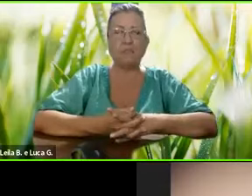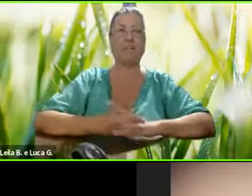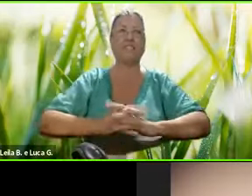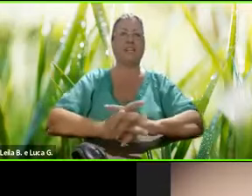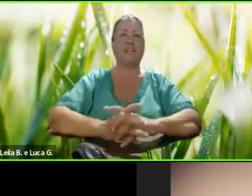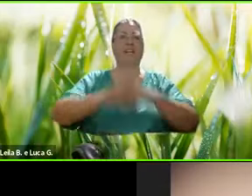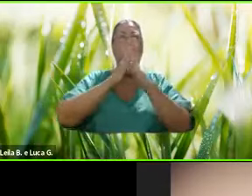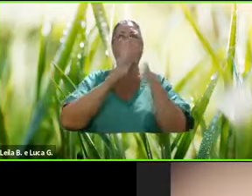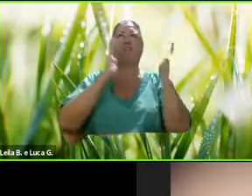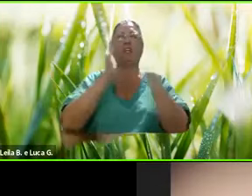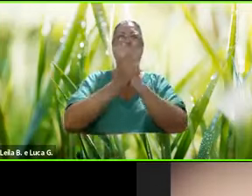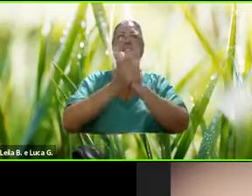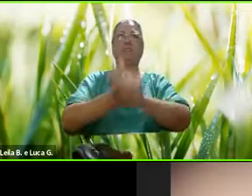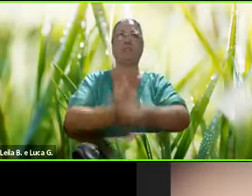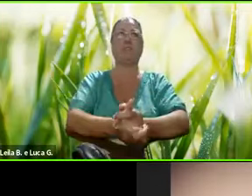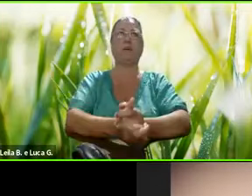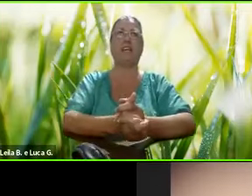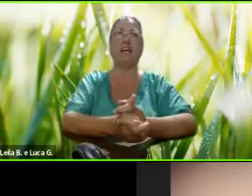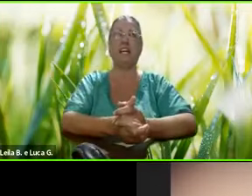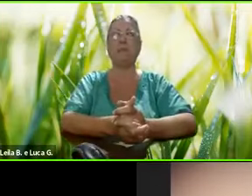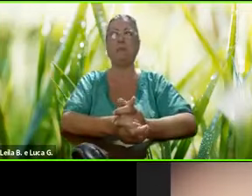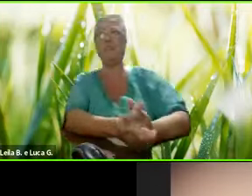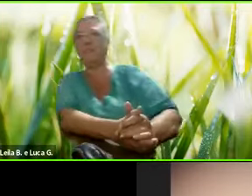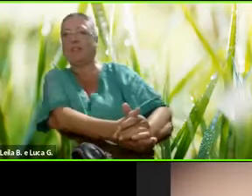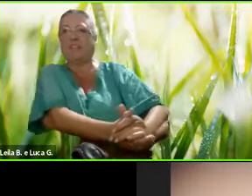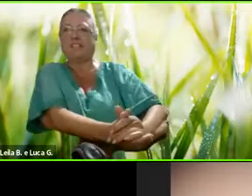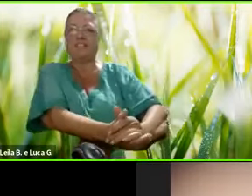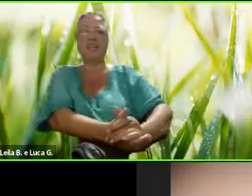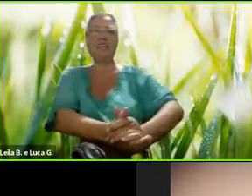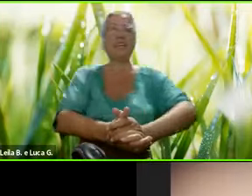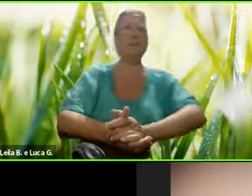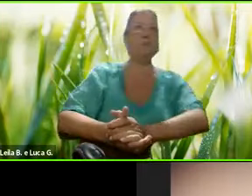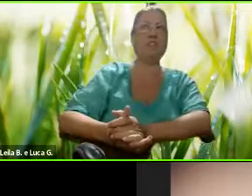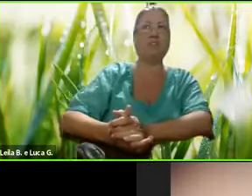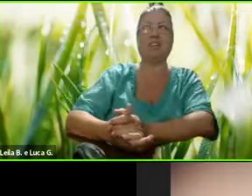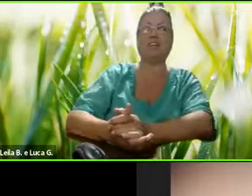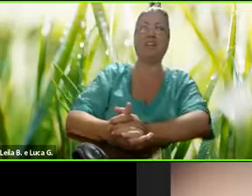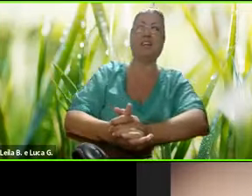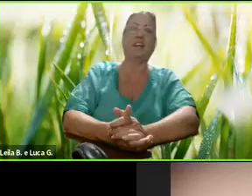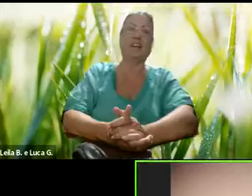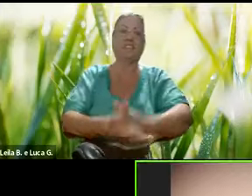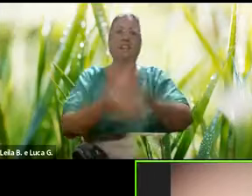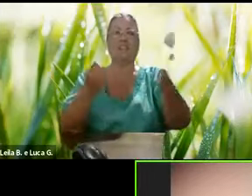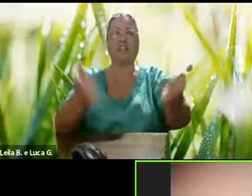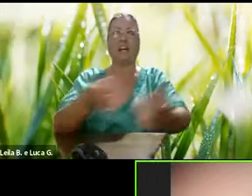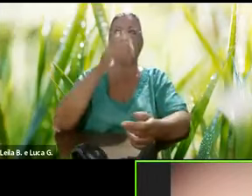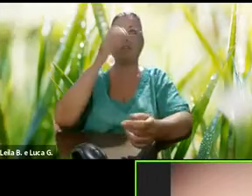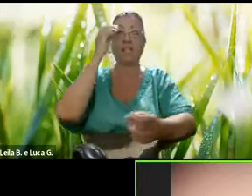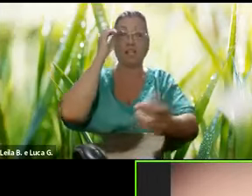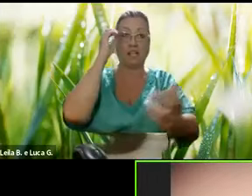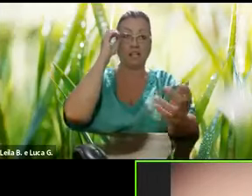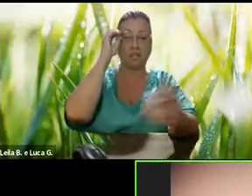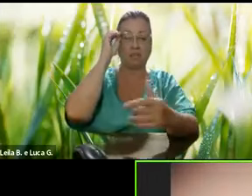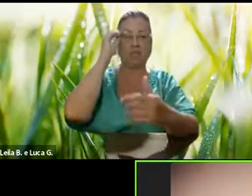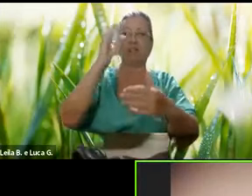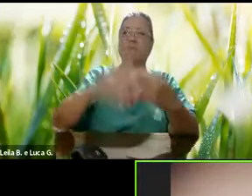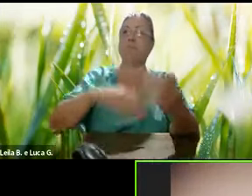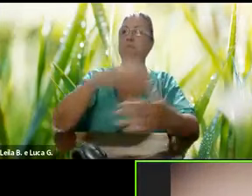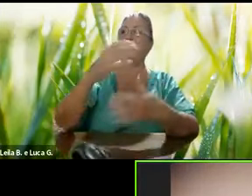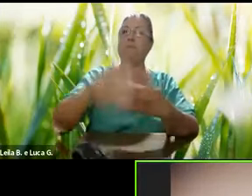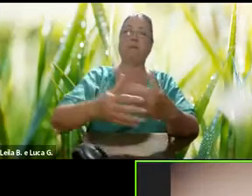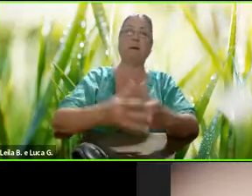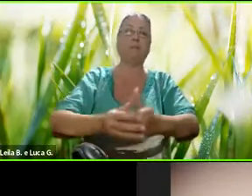Buonasera, buonasera amici lì dello specchio dell'anima. Buonasera agli amici che stanno entrando, che